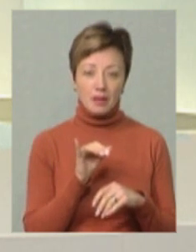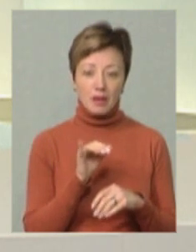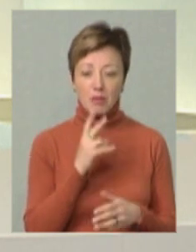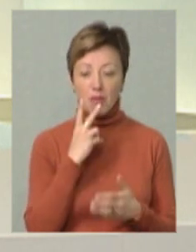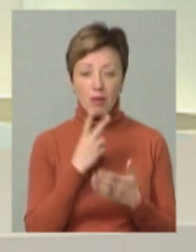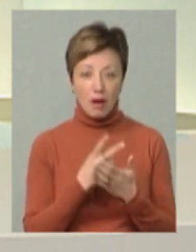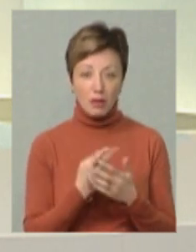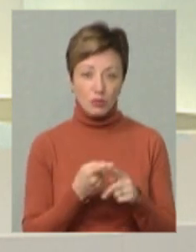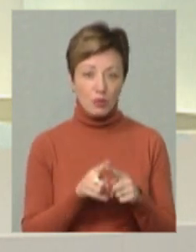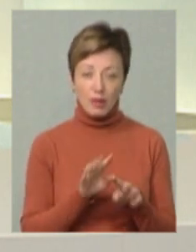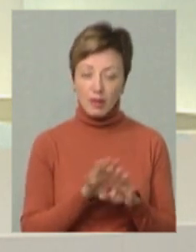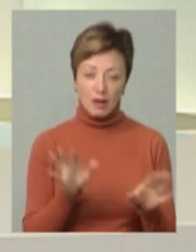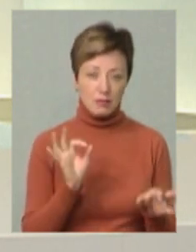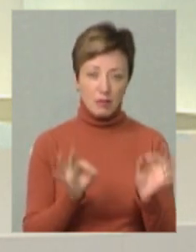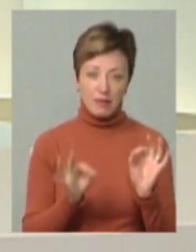бачачи оцю